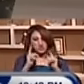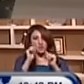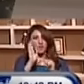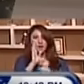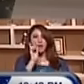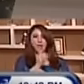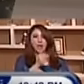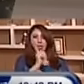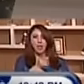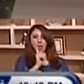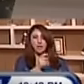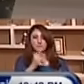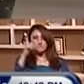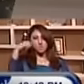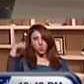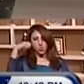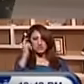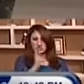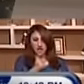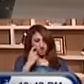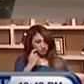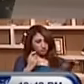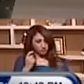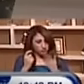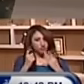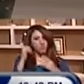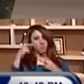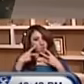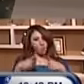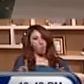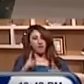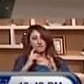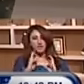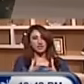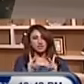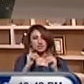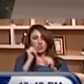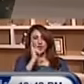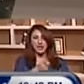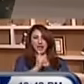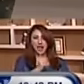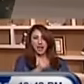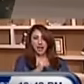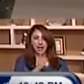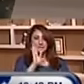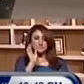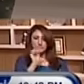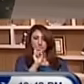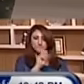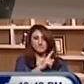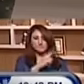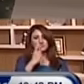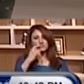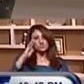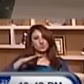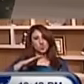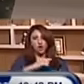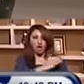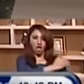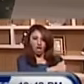الوزارة وناقشتها النهاردة في اجتماع حضره الطالب مصطفى مجدي مع الوزير. معنا النهاردة مصطفى، أصغر أعضاء